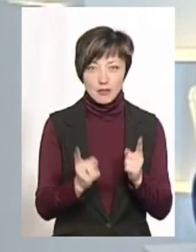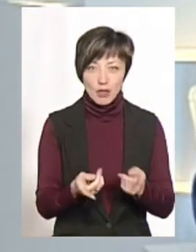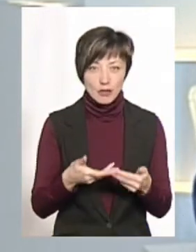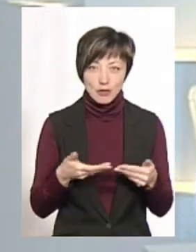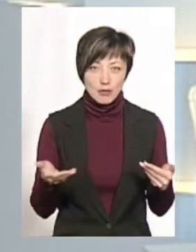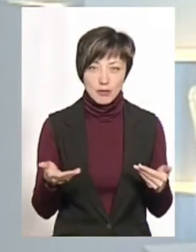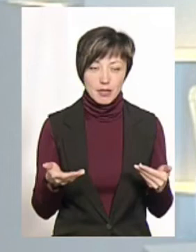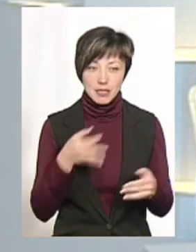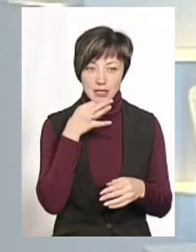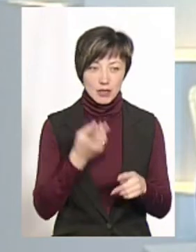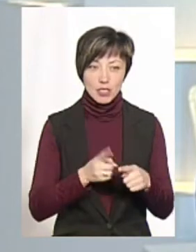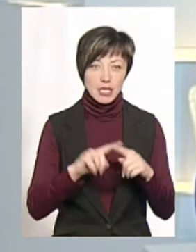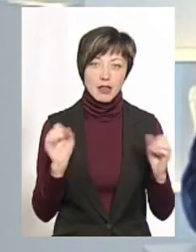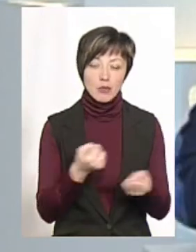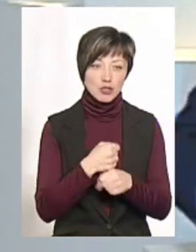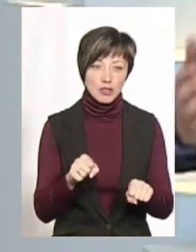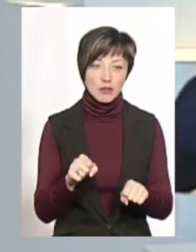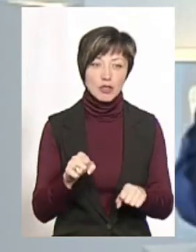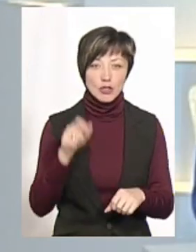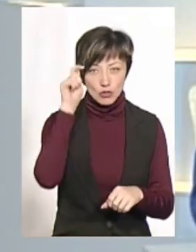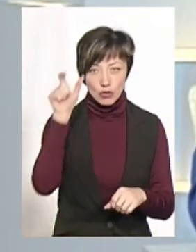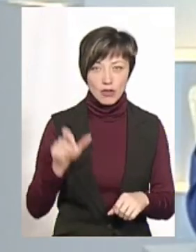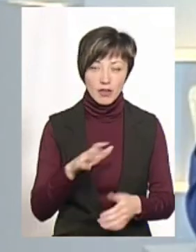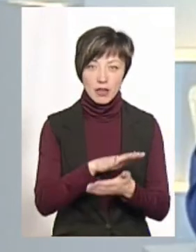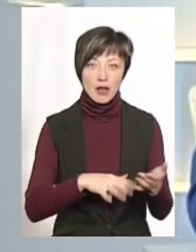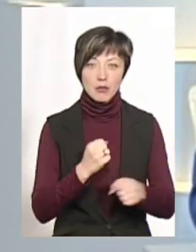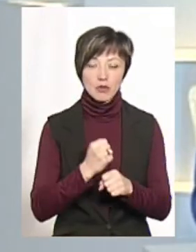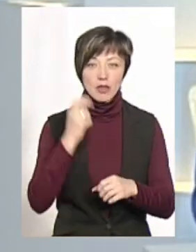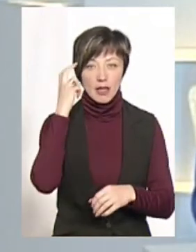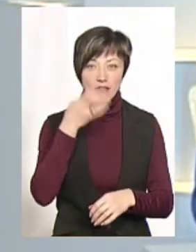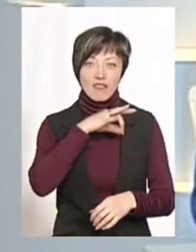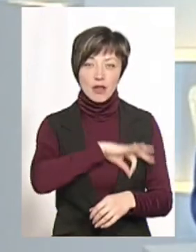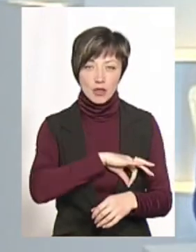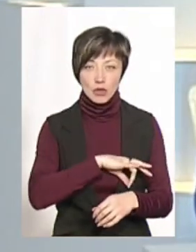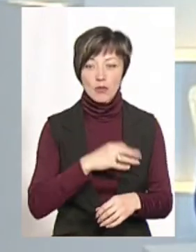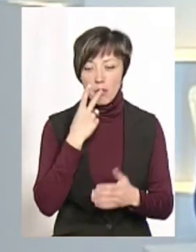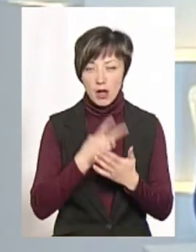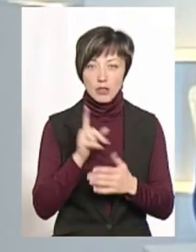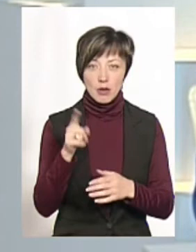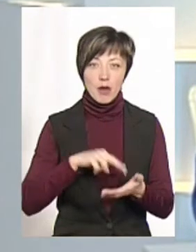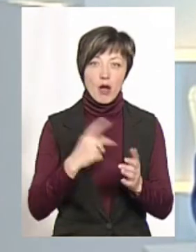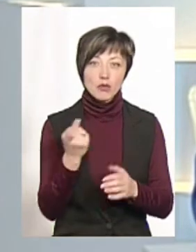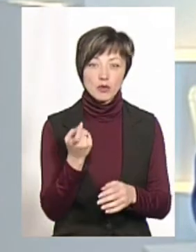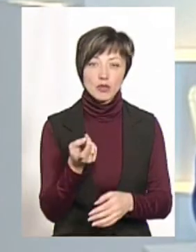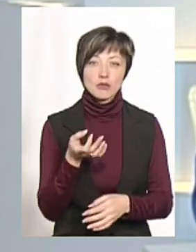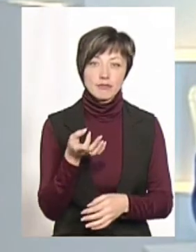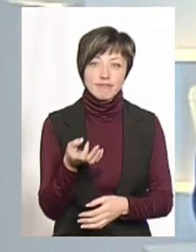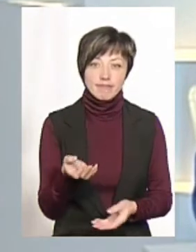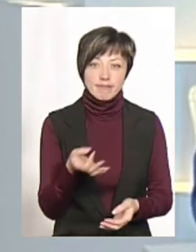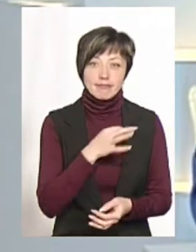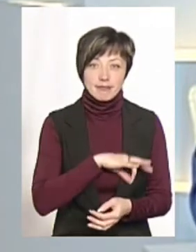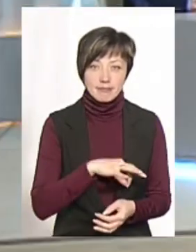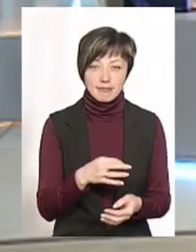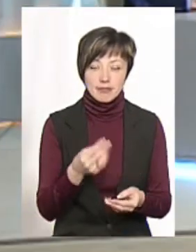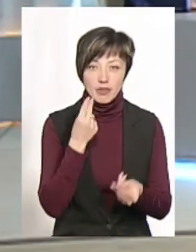що ми сказали, що це неможливо. Чоловік далі працює в Києві, тому що йому там вигідніше. Він бачить там економічнішу